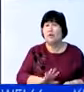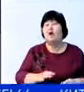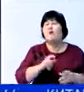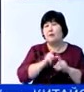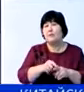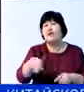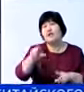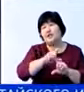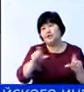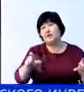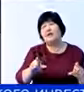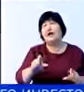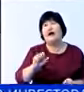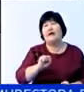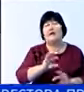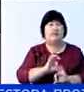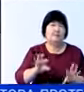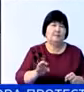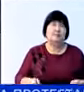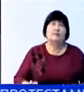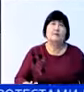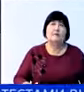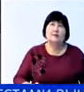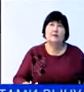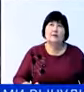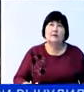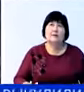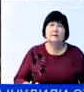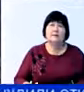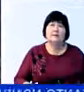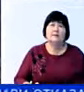пообещали в департаменте. Айгерим Курмангали, Бауыржан Кожамуратов, Торихан Кожахметов, телеканал Кызылорда.